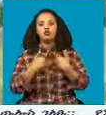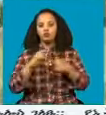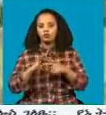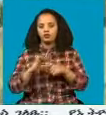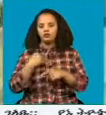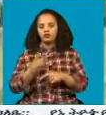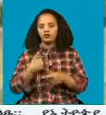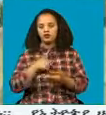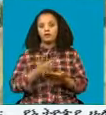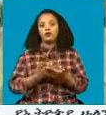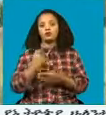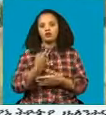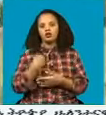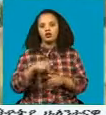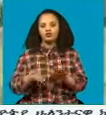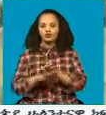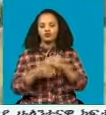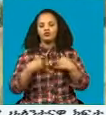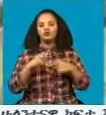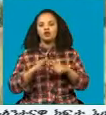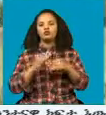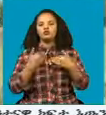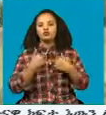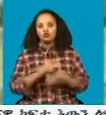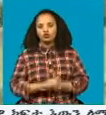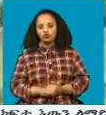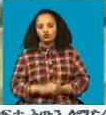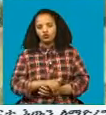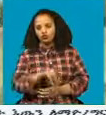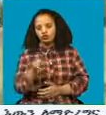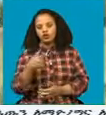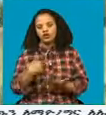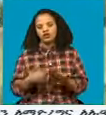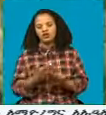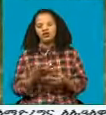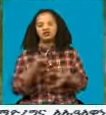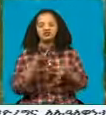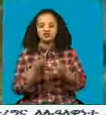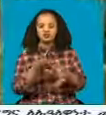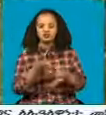አሉ። እኛ ባለሀብትም ብንሆን ከኛ በታች ያሉ ባለሙያዎች አሉ። እነሱ ይሄን ነገር ያስረዳሉ።